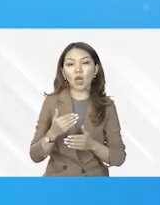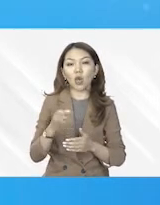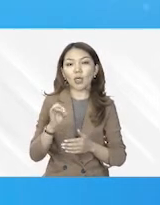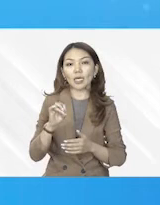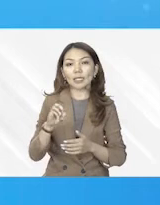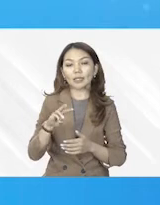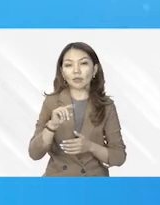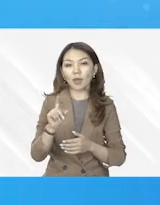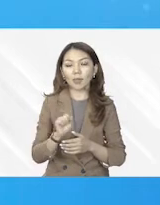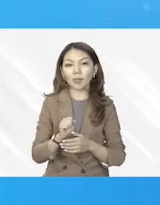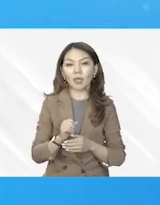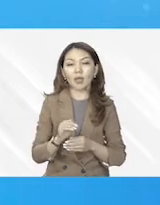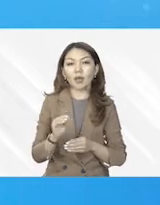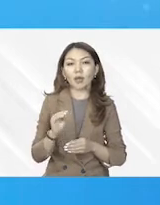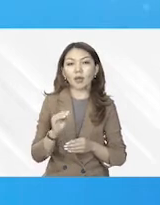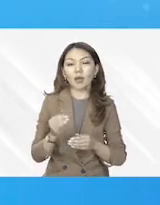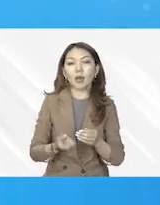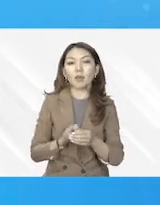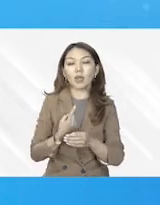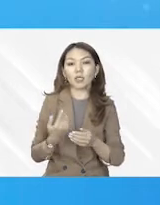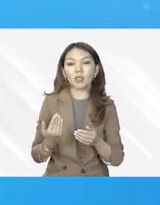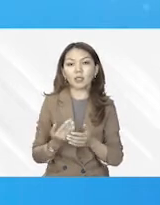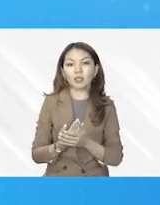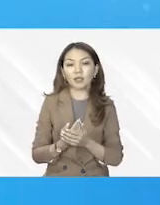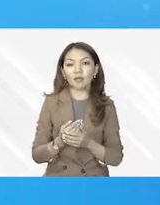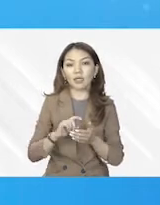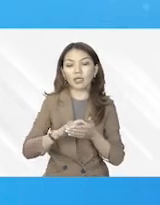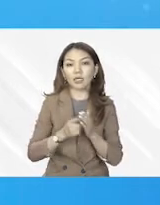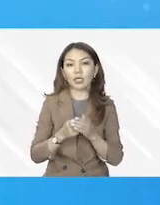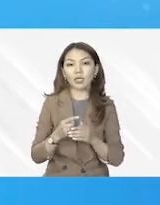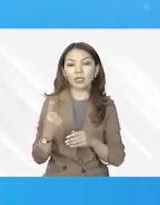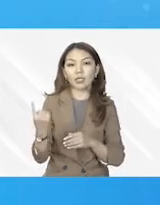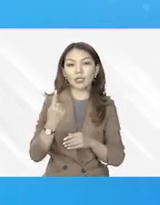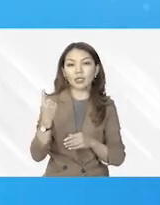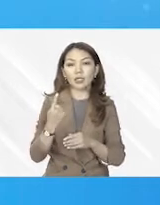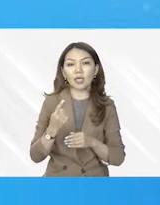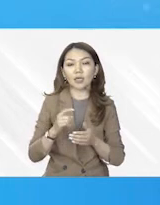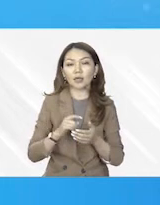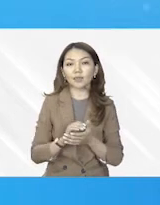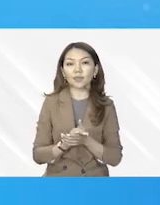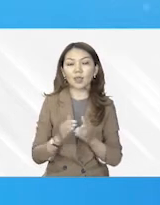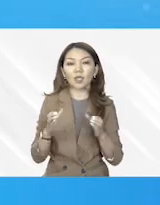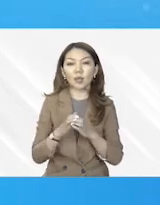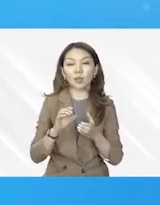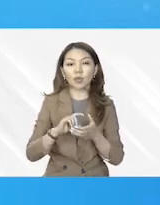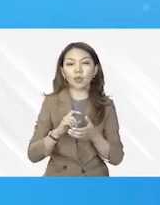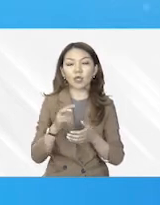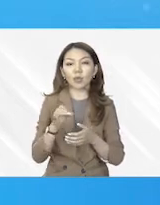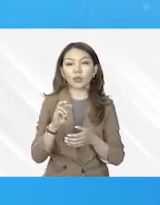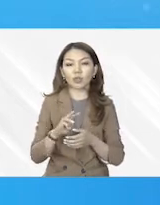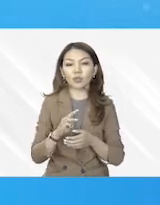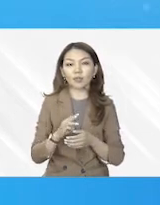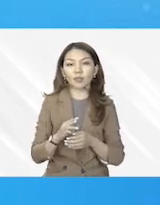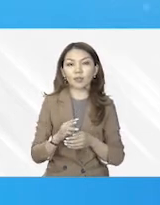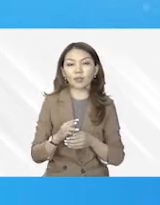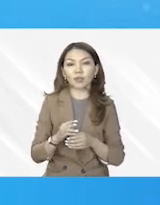Образование клеток с одинарным набором хромосом происходит в процессе особого типа деления